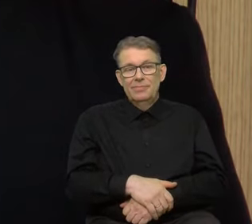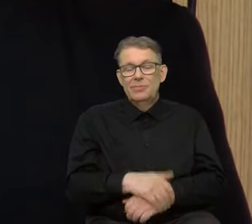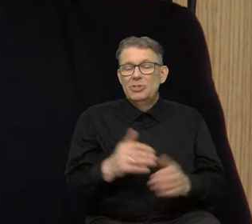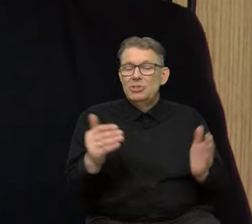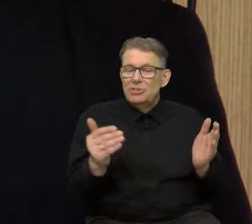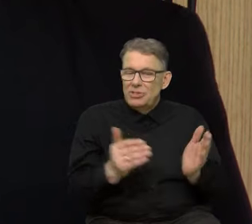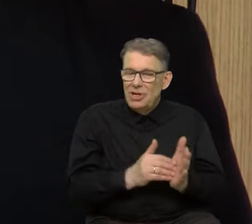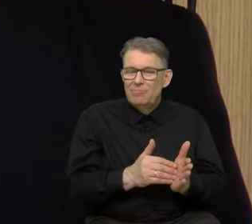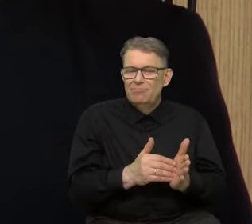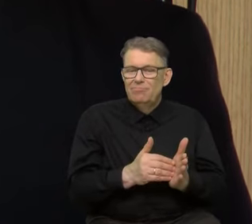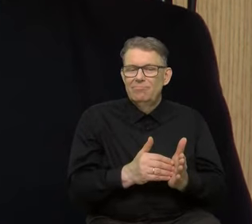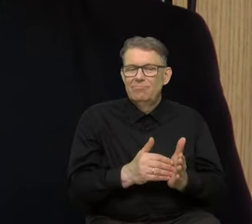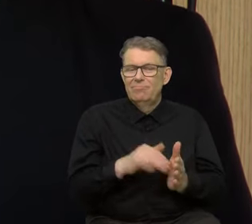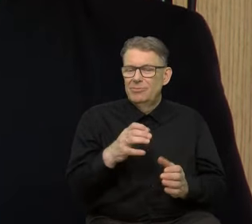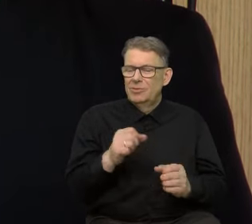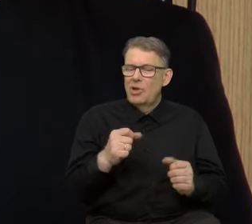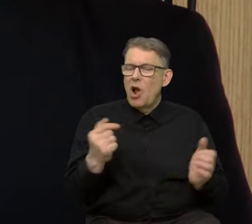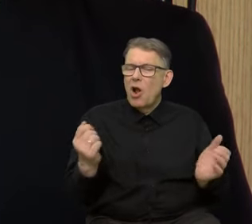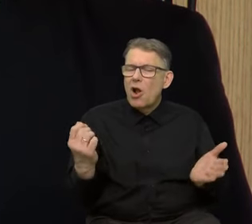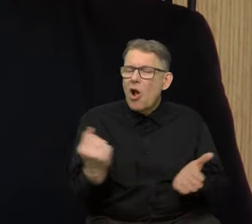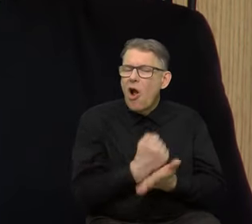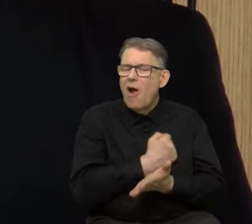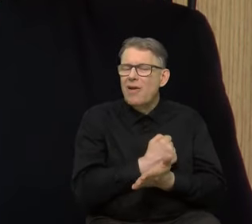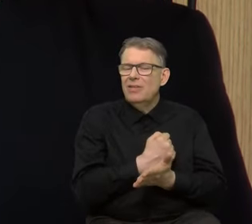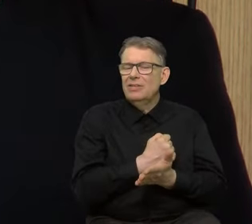Trzeba, i to koniecznie,